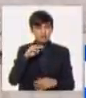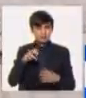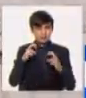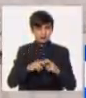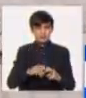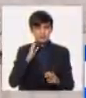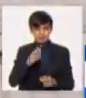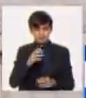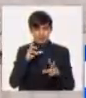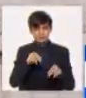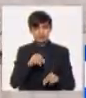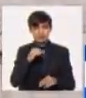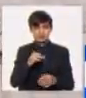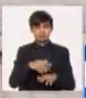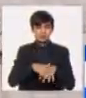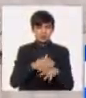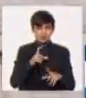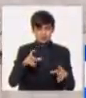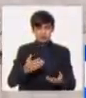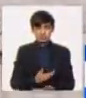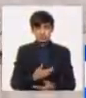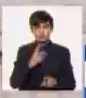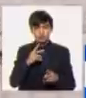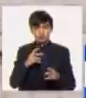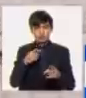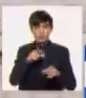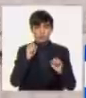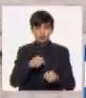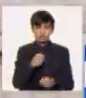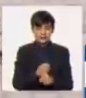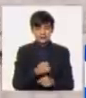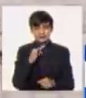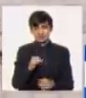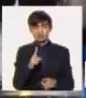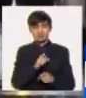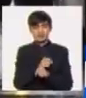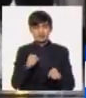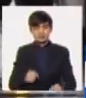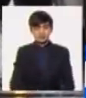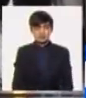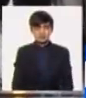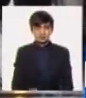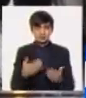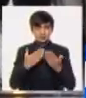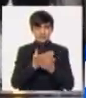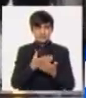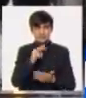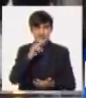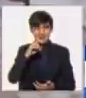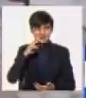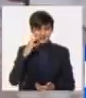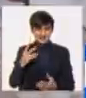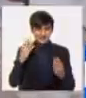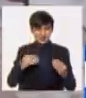расследование. А тем временем горожане напряженно выясняют, что им можно делать, а что нельзя. Информация о карантинных мерах